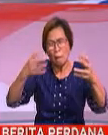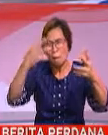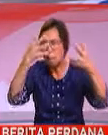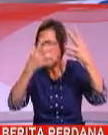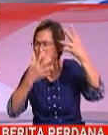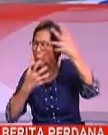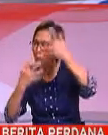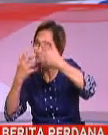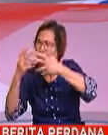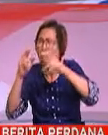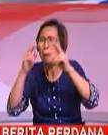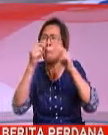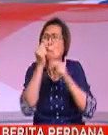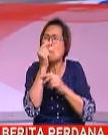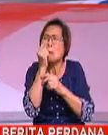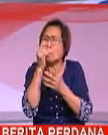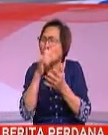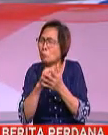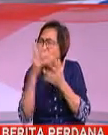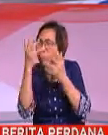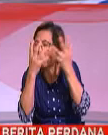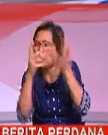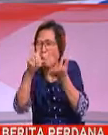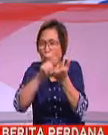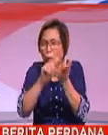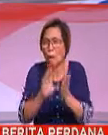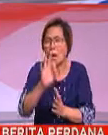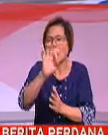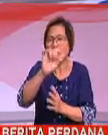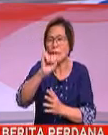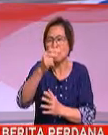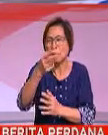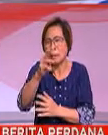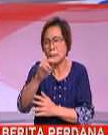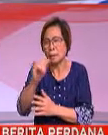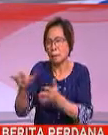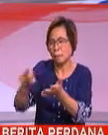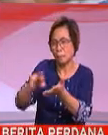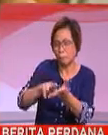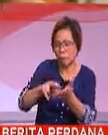keliru dengan ujian saringan tersebut. Wartawan Fahmi Zaidi melaporkan.